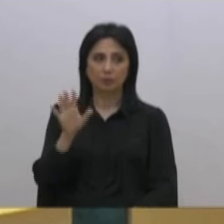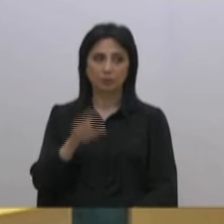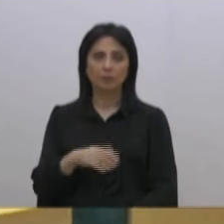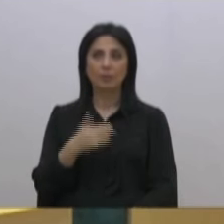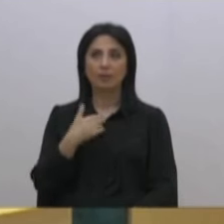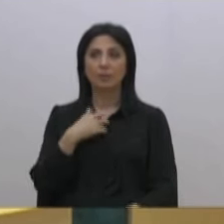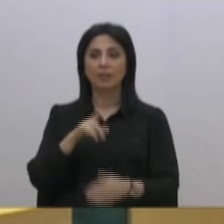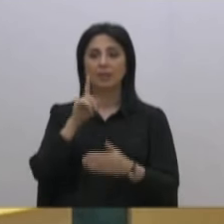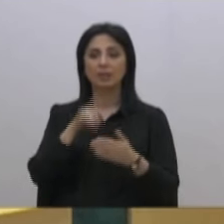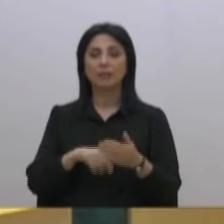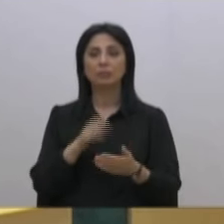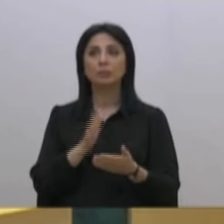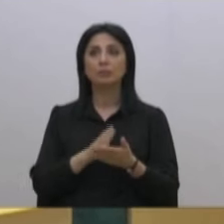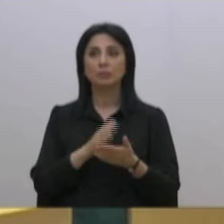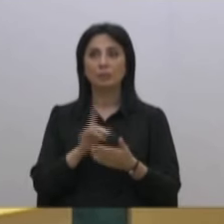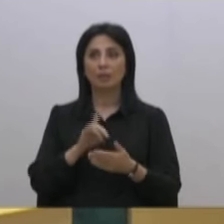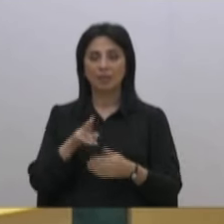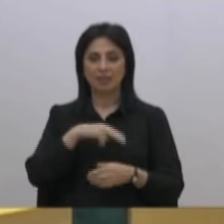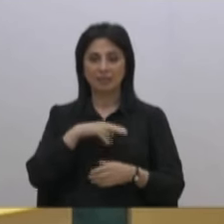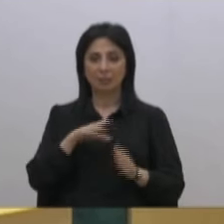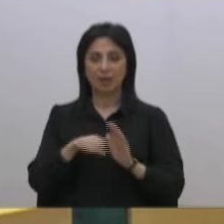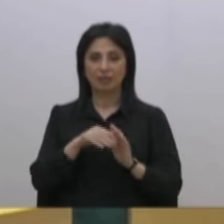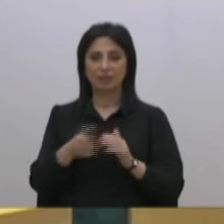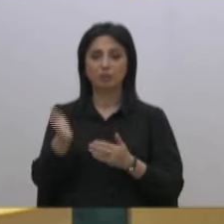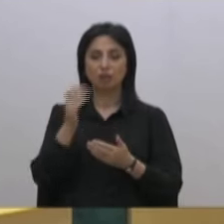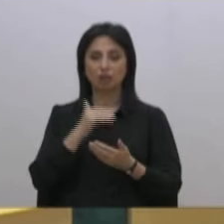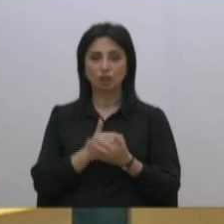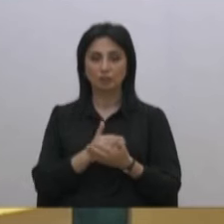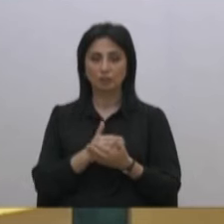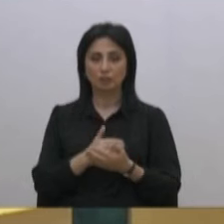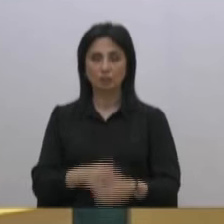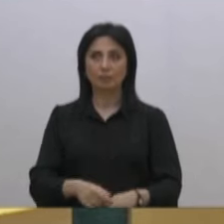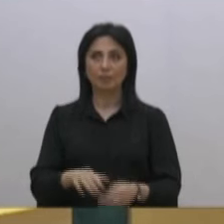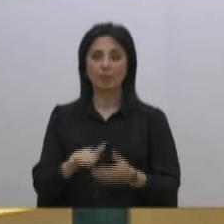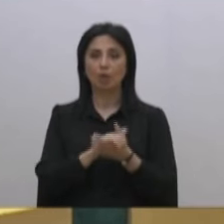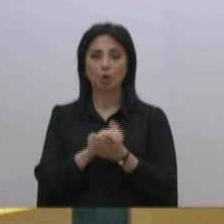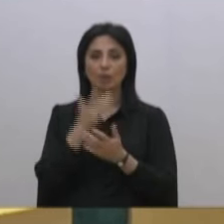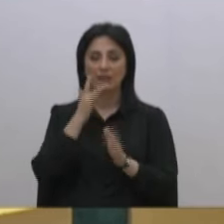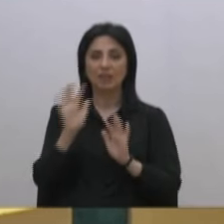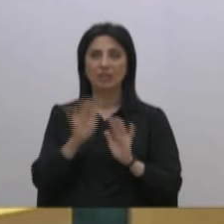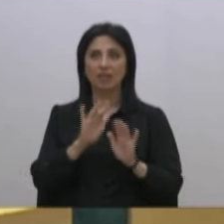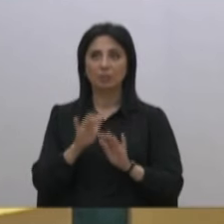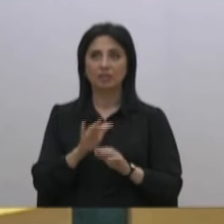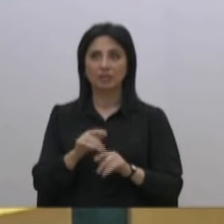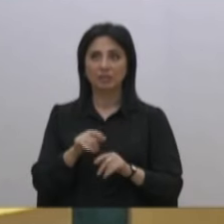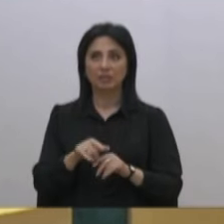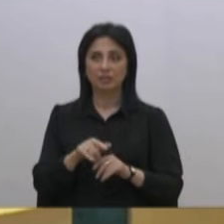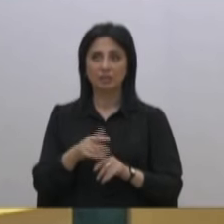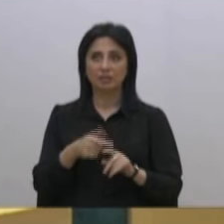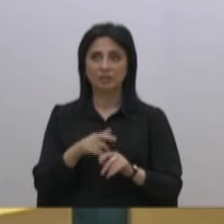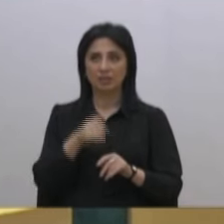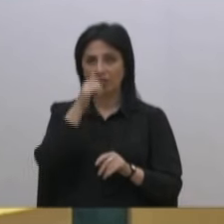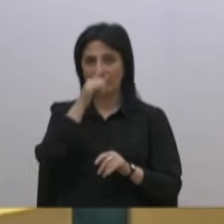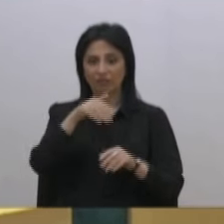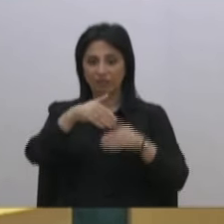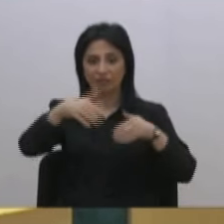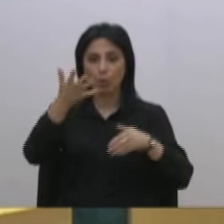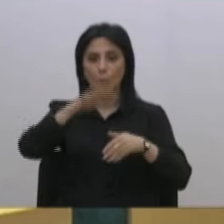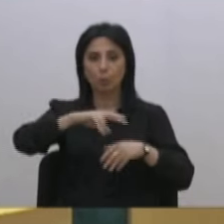მე დარწმუნებული ვარ, რომ საპარლამენტო არჩევნების შემდეგ კოლექტიური ნაცმოძრაობა ხუთრიგსაც ვერ